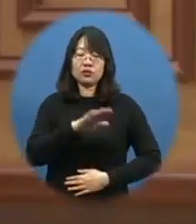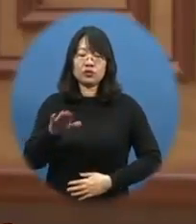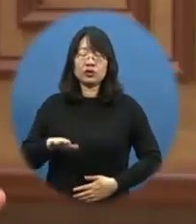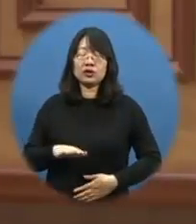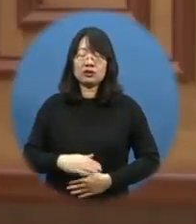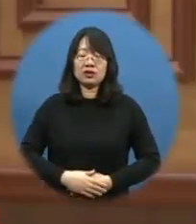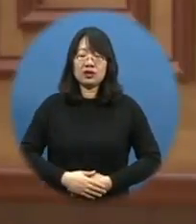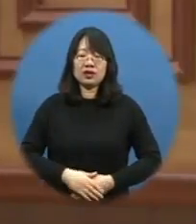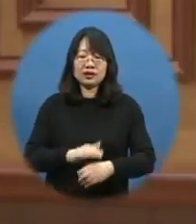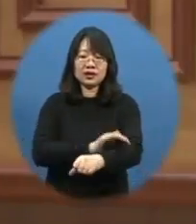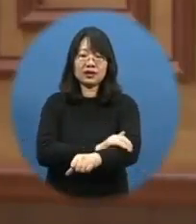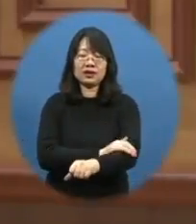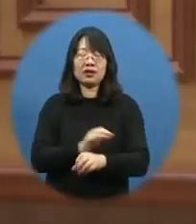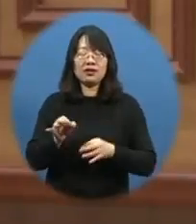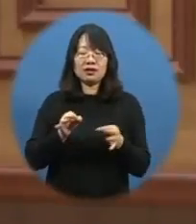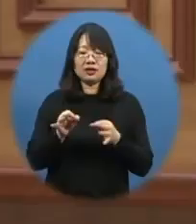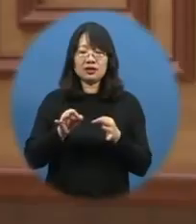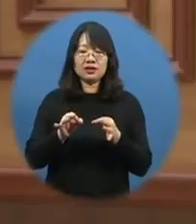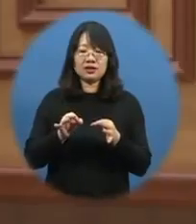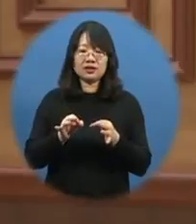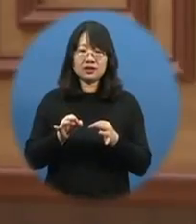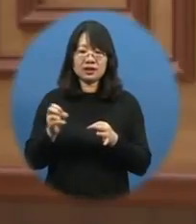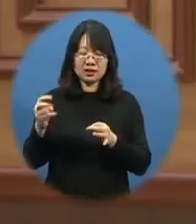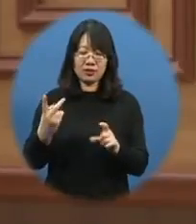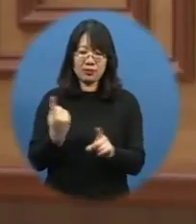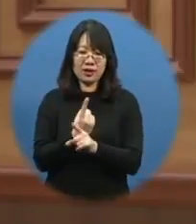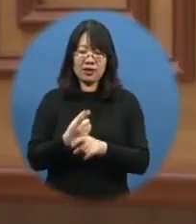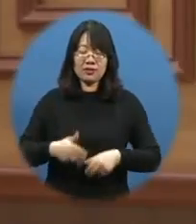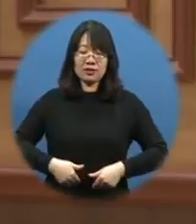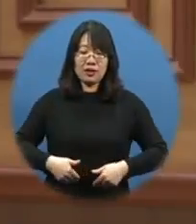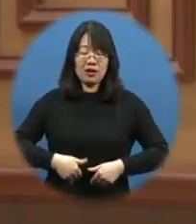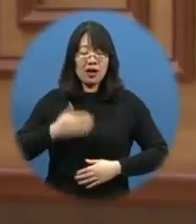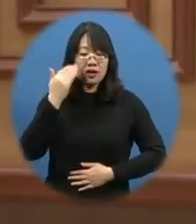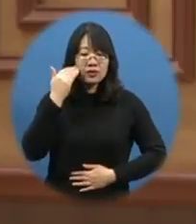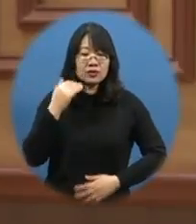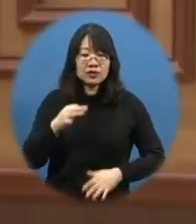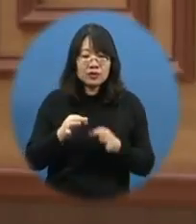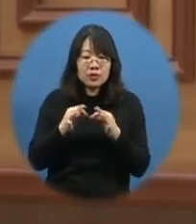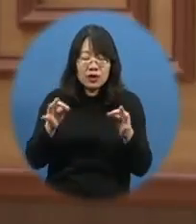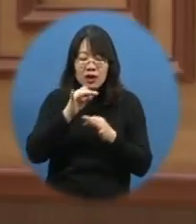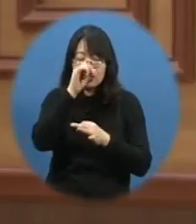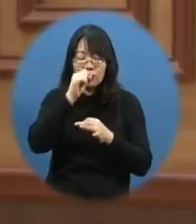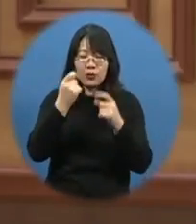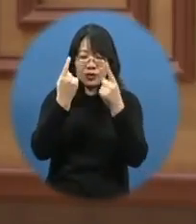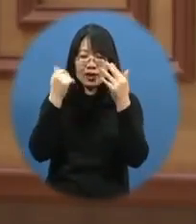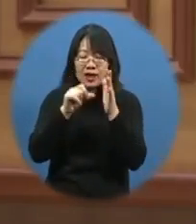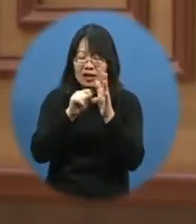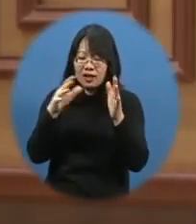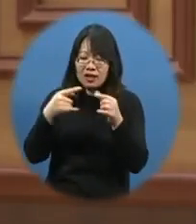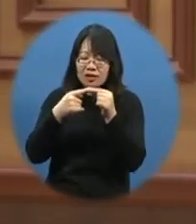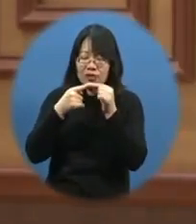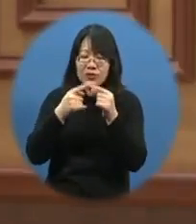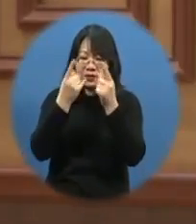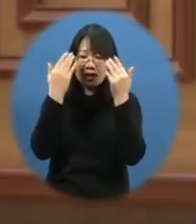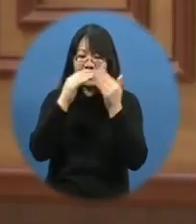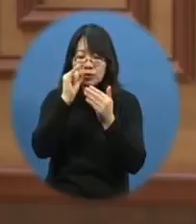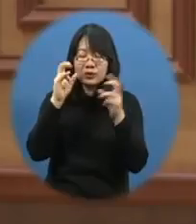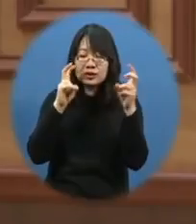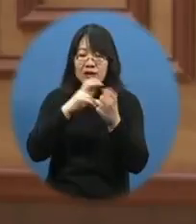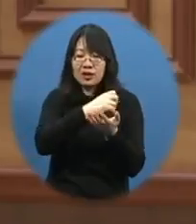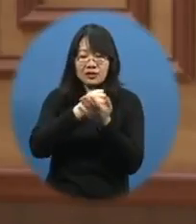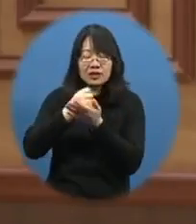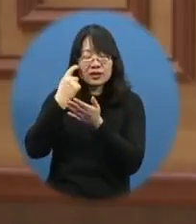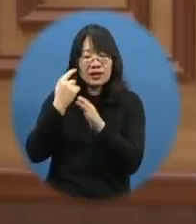노동 이제 직업 시장 노동 시장을 재편해 줘야 됩니다. 네. 우리나라는 그 동안에 좋은 대학 인류 대학이 좋은 직장을